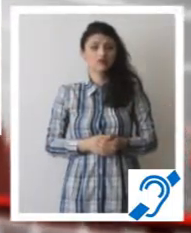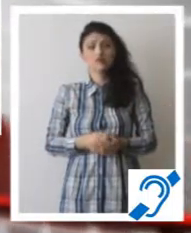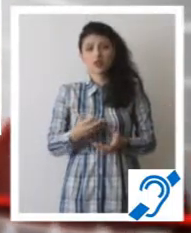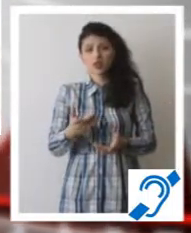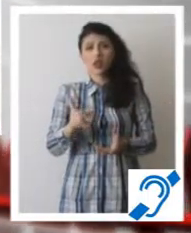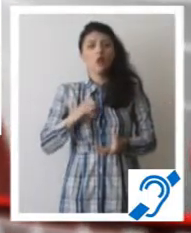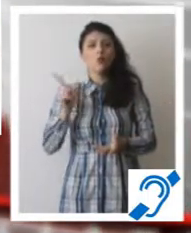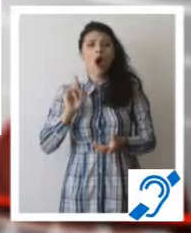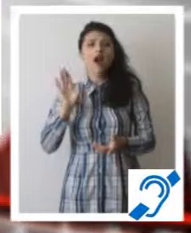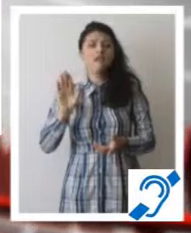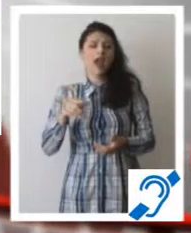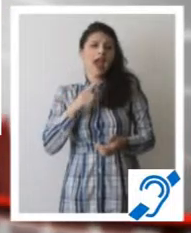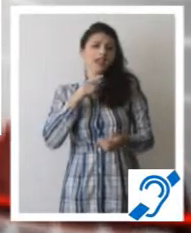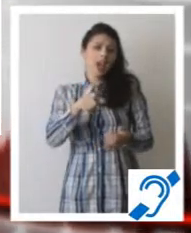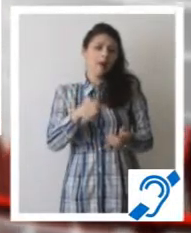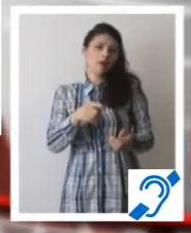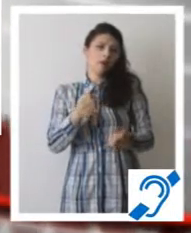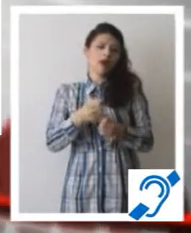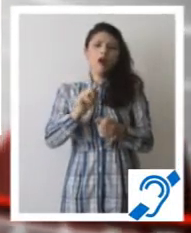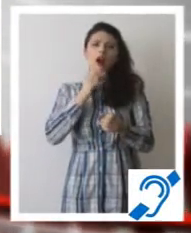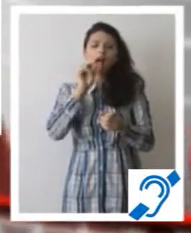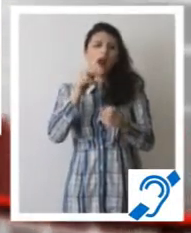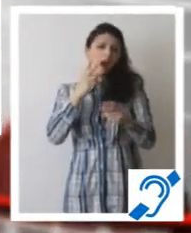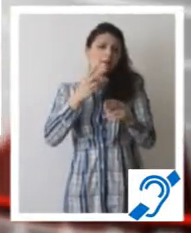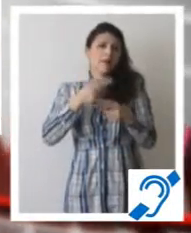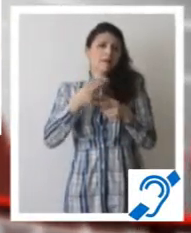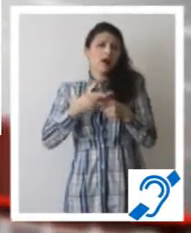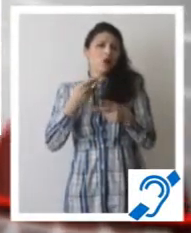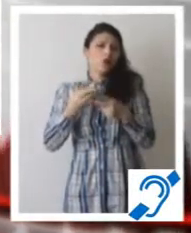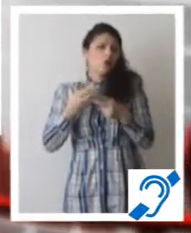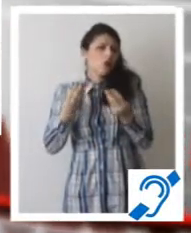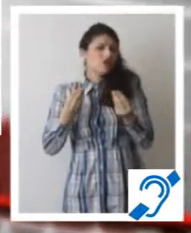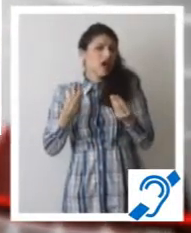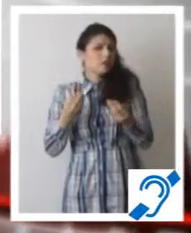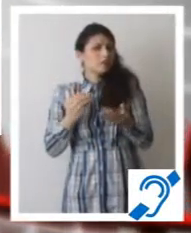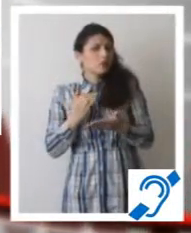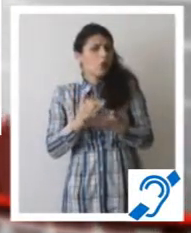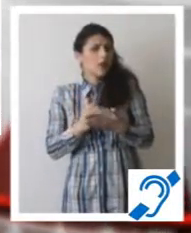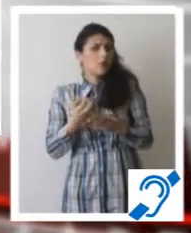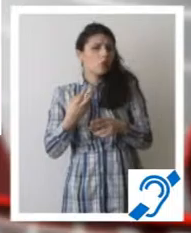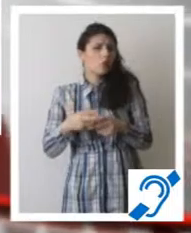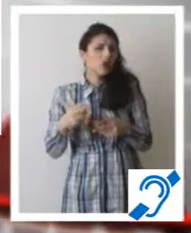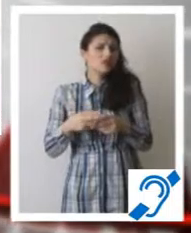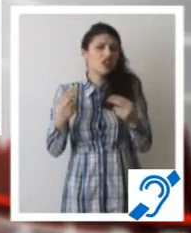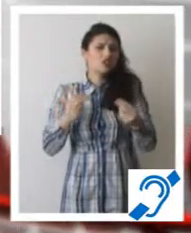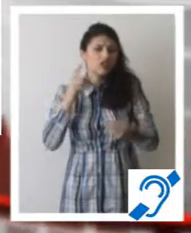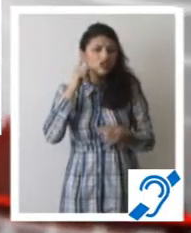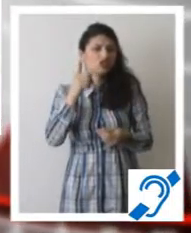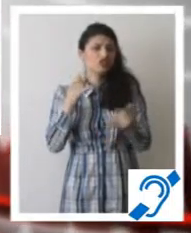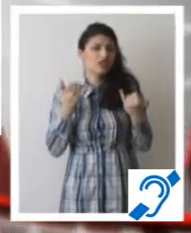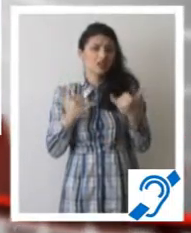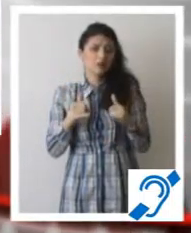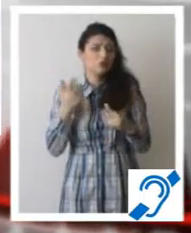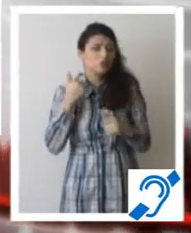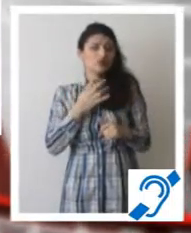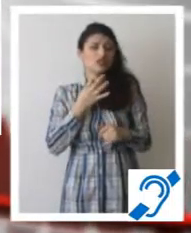oamenii ăștia. Deci nu se deci, pune problema de curățenie. Niciodată, sau? Niciodată. Ei cumpărau deci, portocale, știți? Asta nu știu.